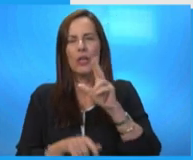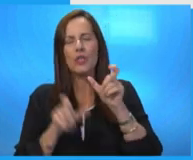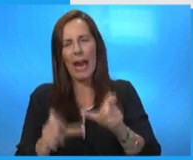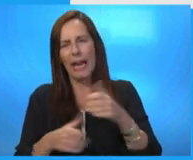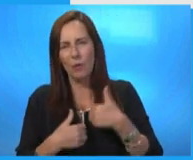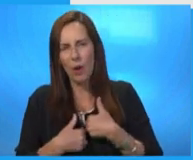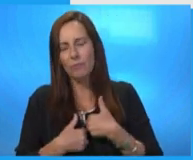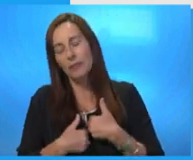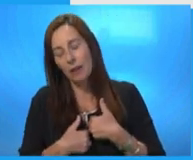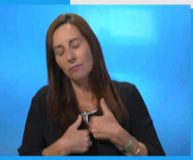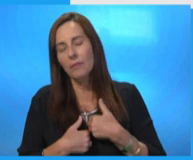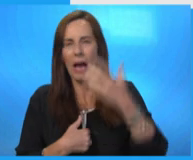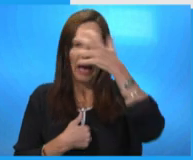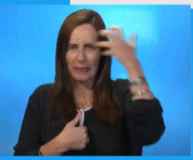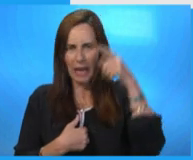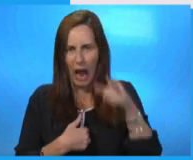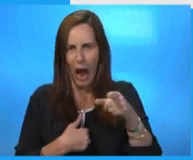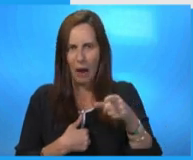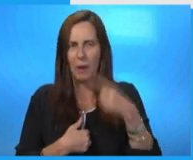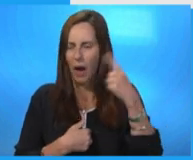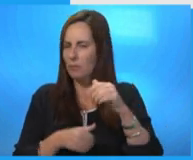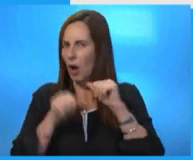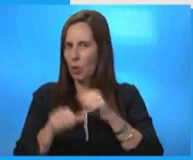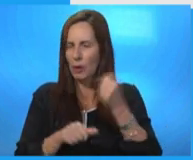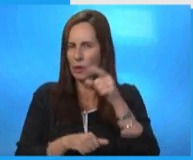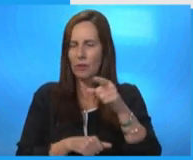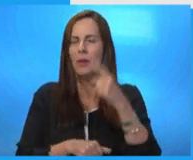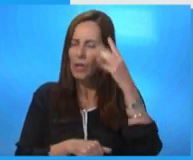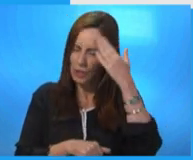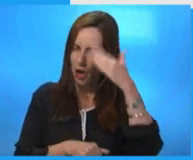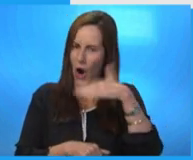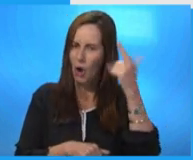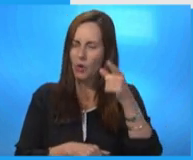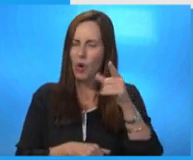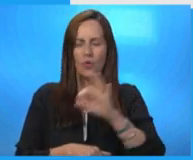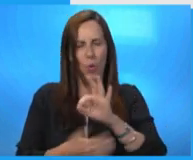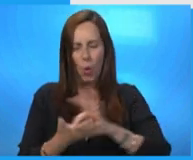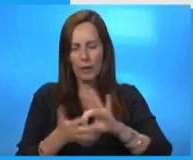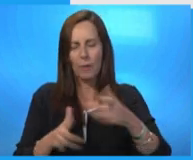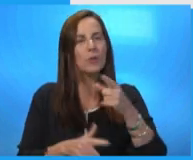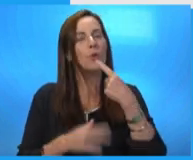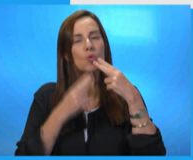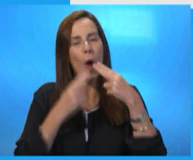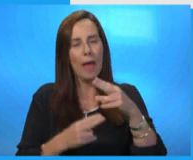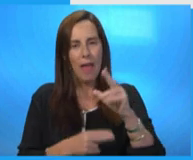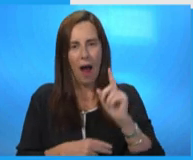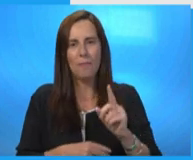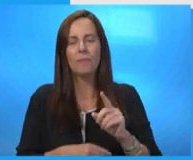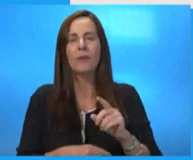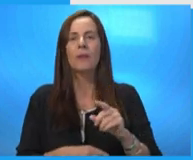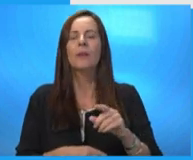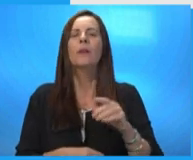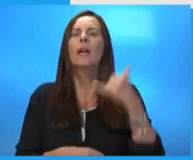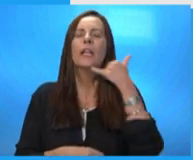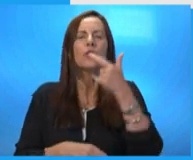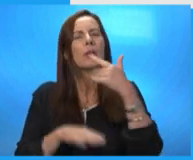כן. הנשיא טראמפ, רוזן אחת מתומכותיו הגדולות, ידוע ביד הקלה שלו על המקלדת, הנה הציוץ שלו בעניין. מ-ABC התקשרו